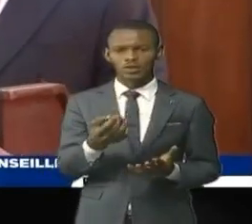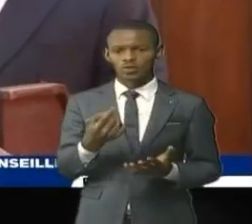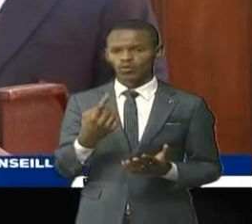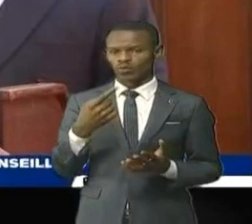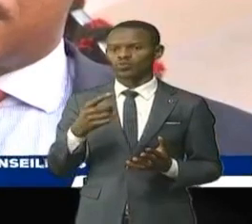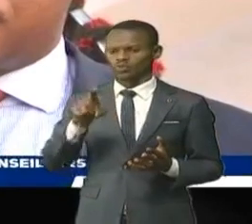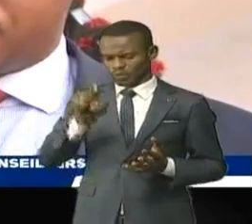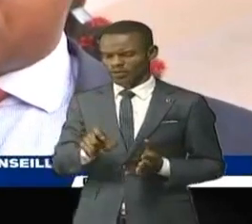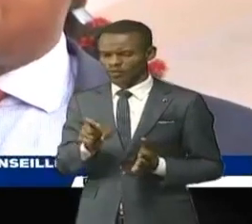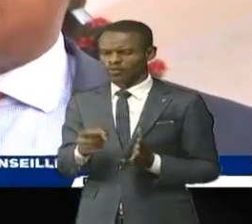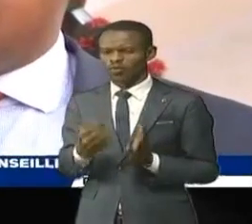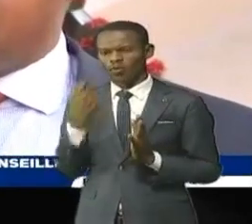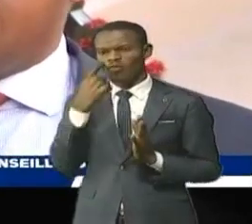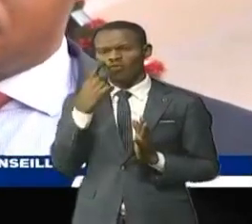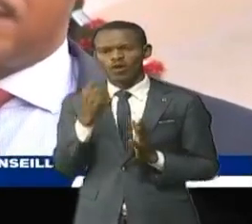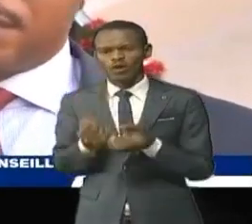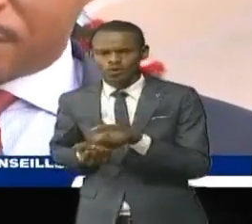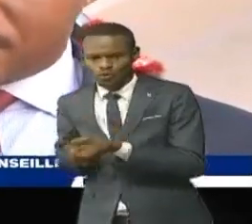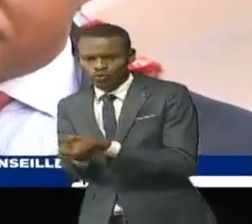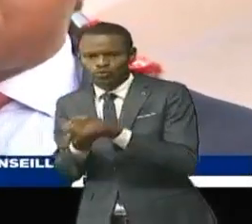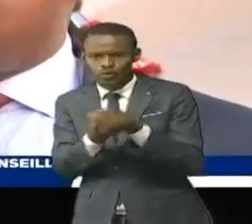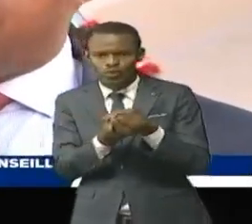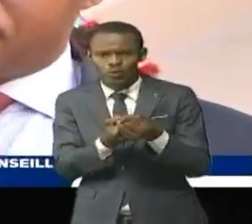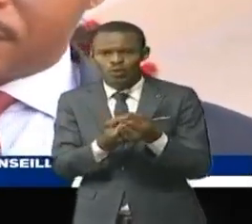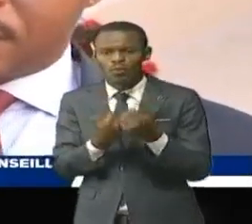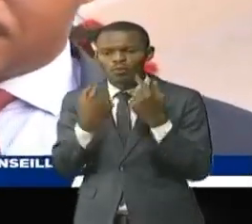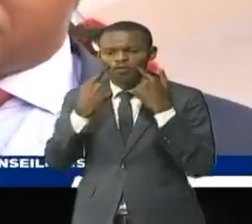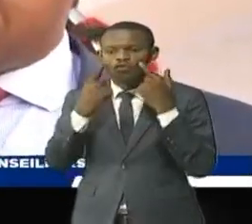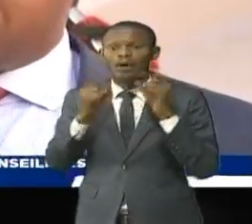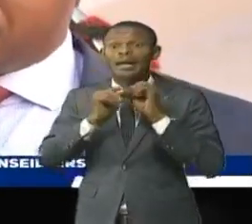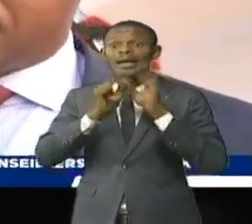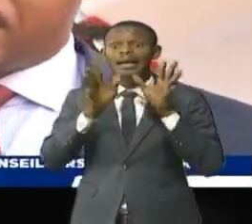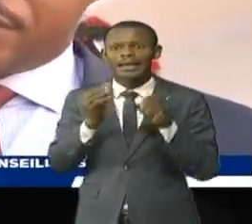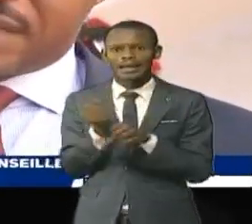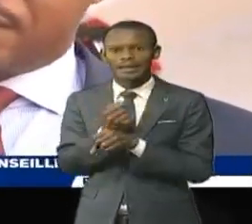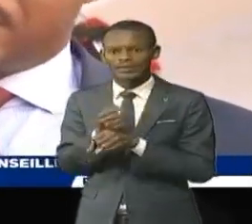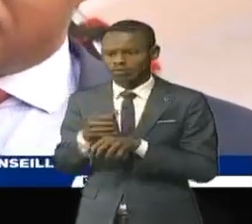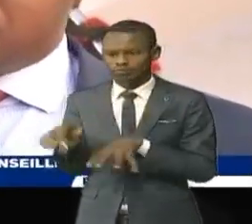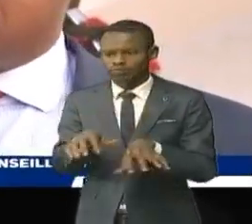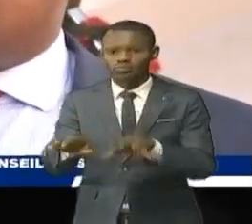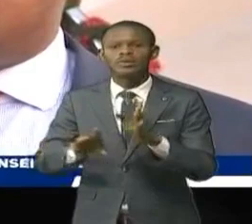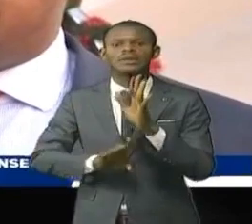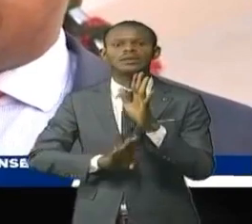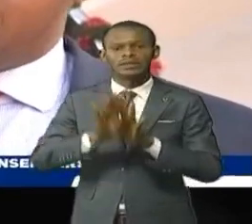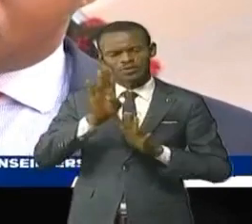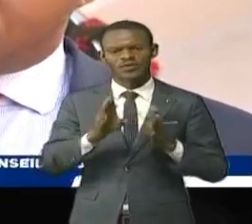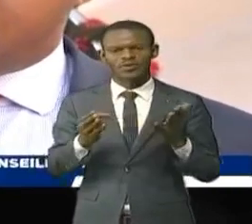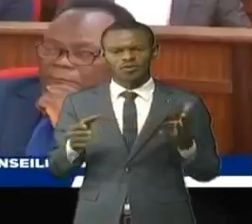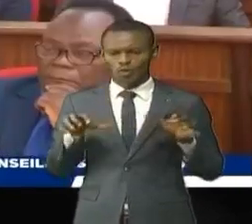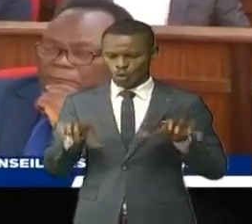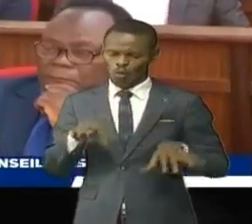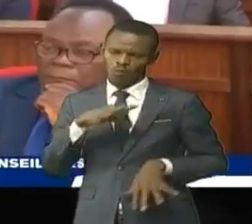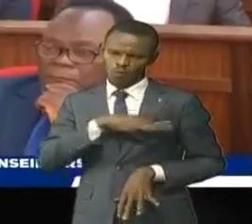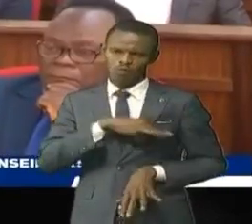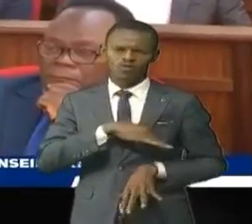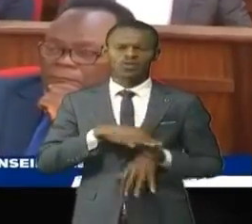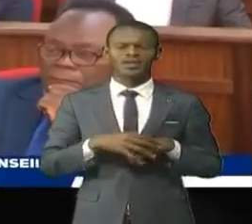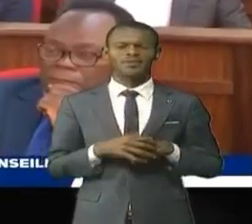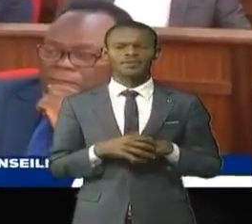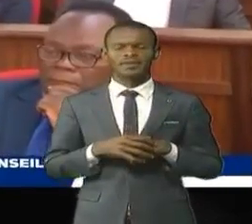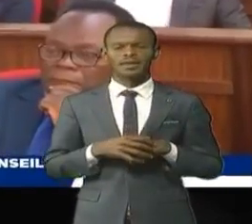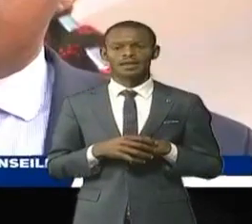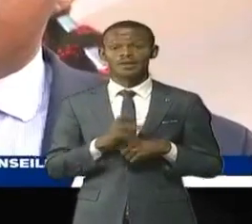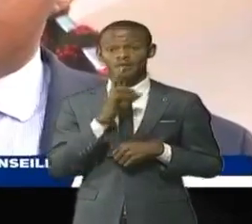d'évaluation mi-parcours, comme le chef l'a toujours dit, et même si nous voulons servir de véritable grenier pour l'Afrique et pourquoi pas pour le monde. Donc il